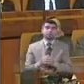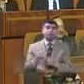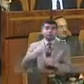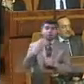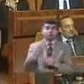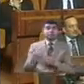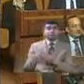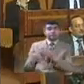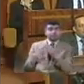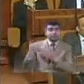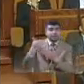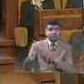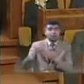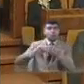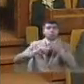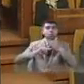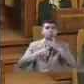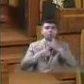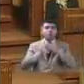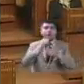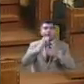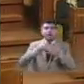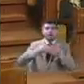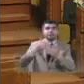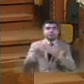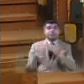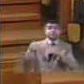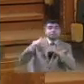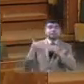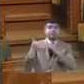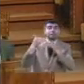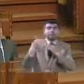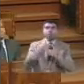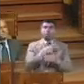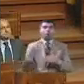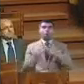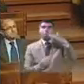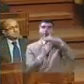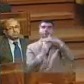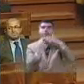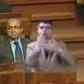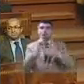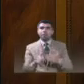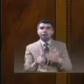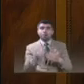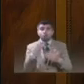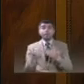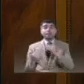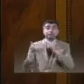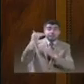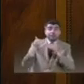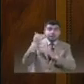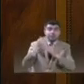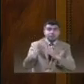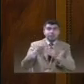في الثمن ديال الماء والكهرباء، قلتيوا لي لا، ما تقيش الثمن ديال الماء والكهرباء. لو كان ما زدناش في الثمن ديال الماء